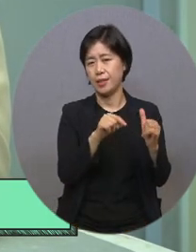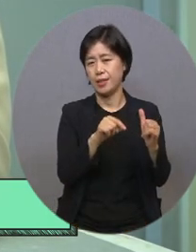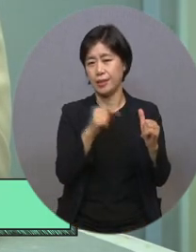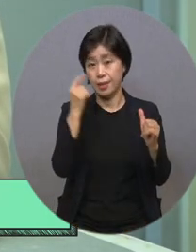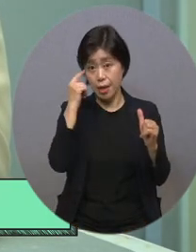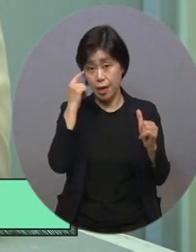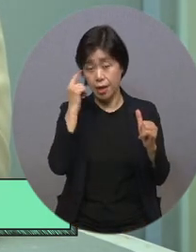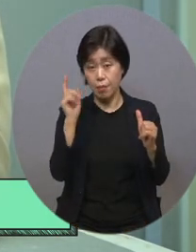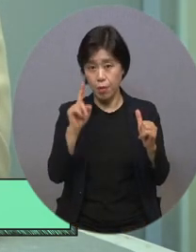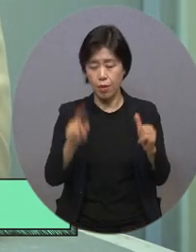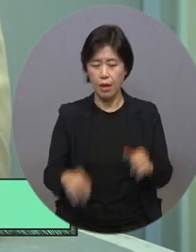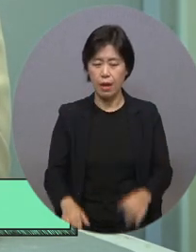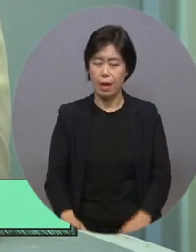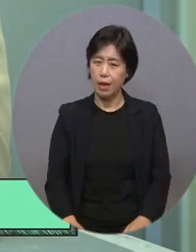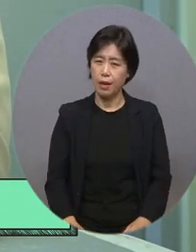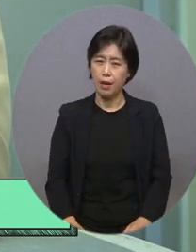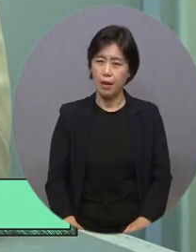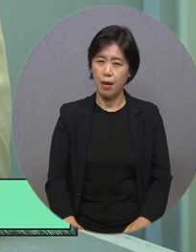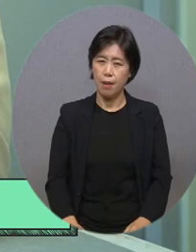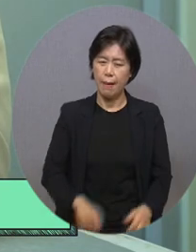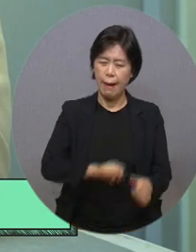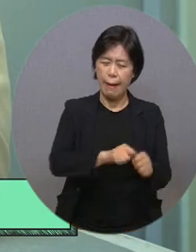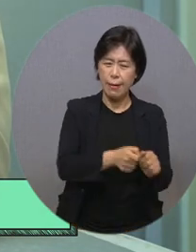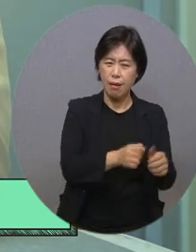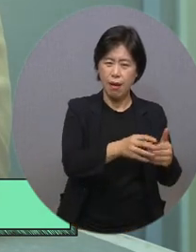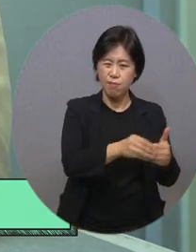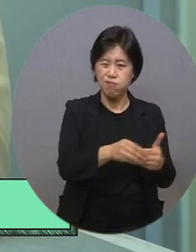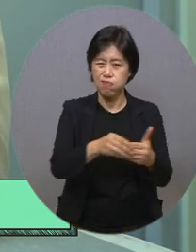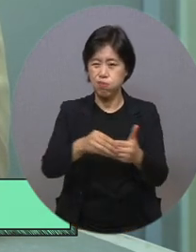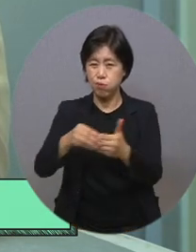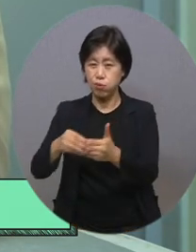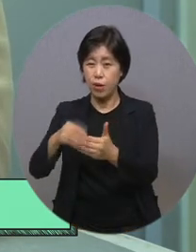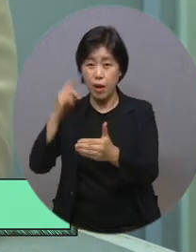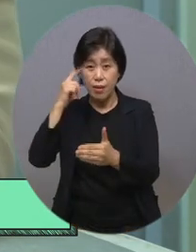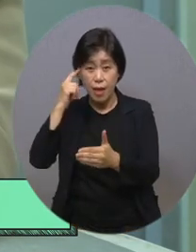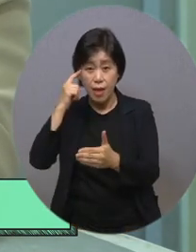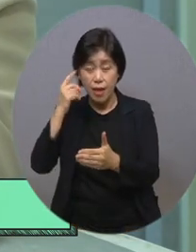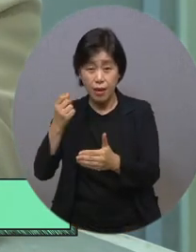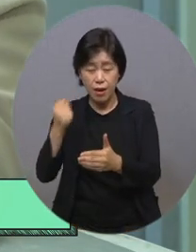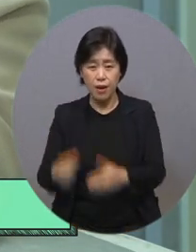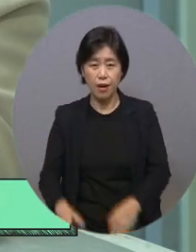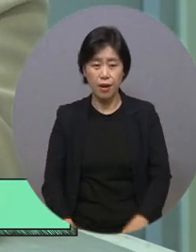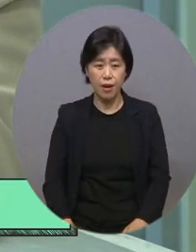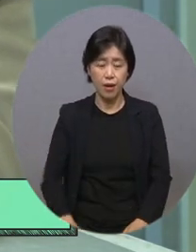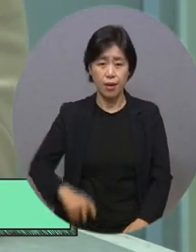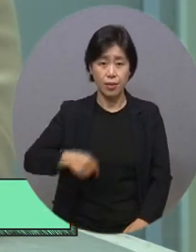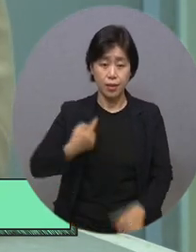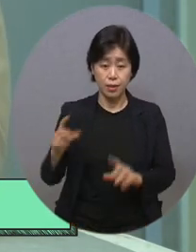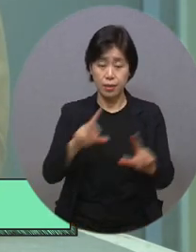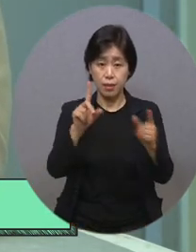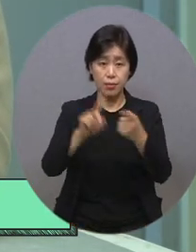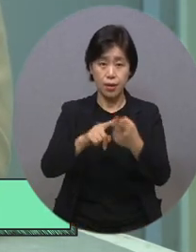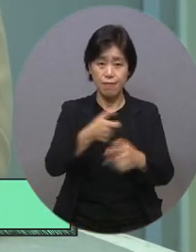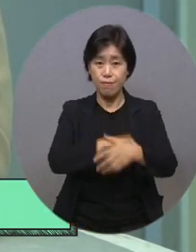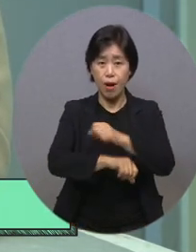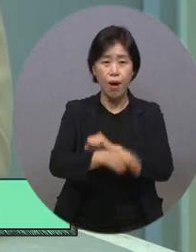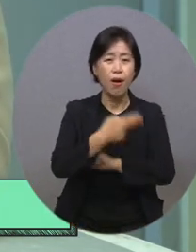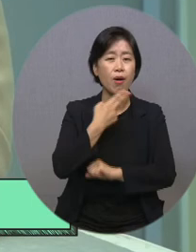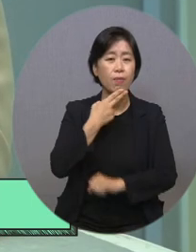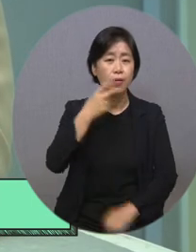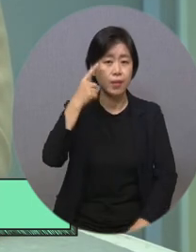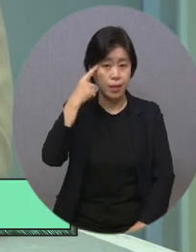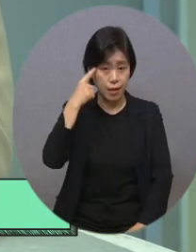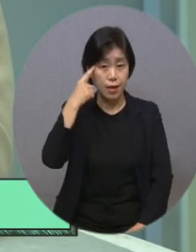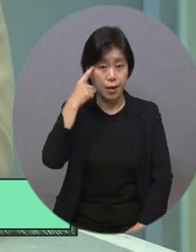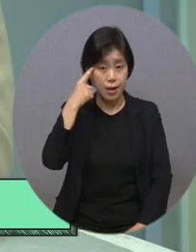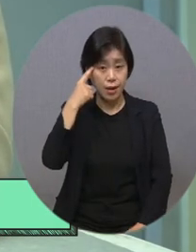수동적으로 이렇게 뭔가 본인의 그쵸. 삶이나 이런 것들을 수동적으로 누가 해주는 방향으로 이렇게